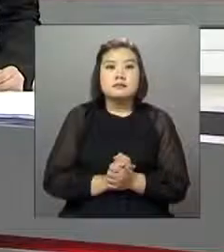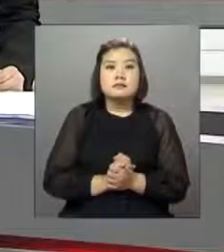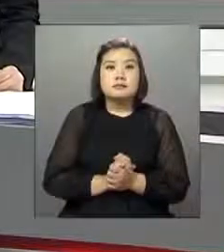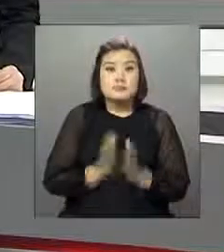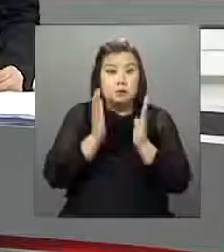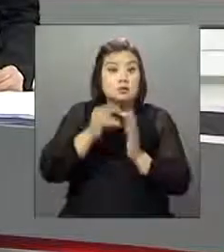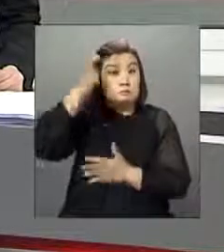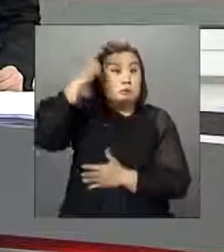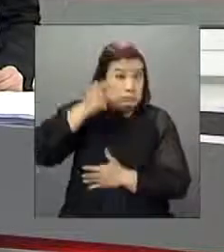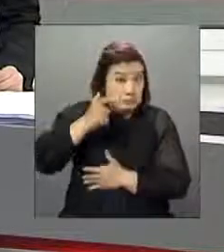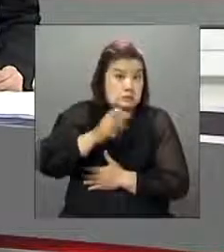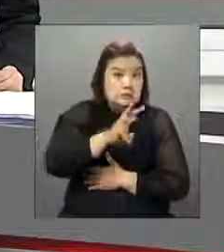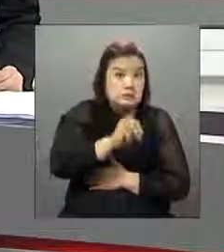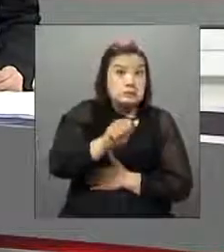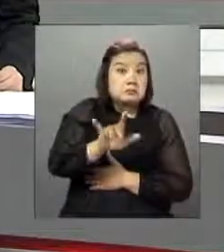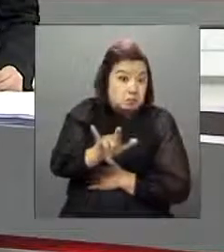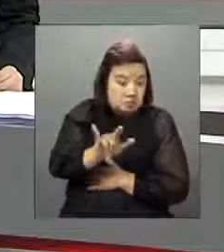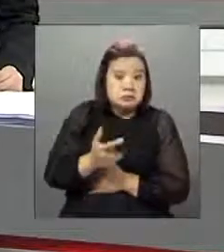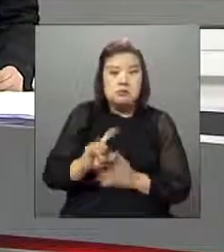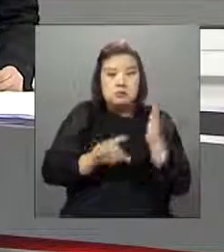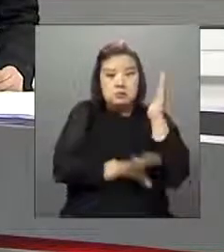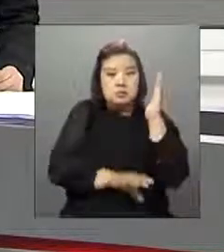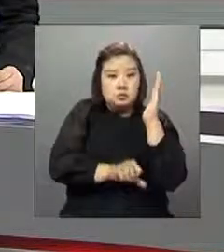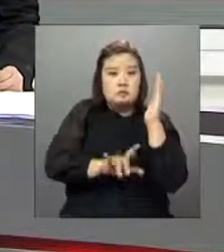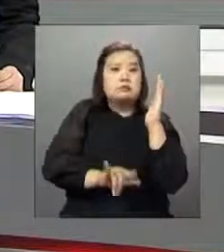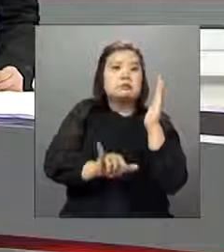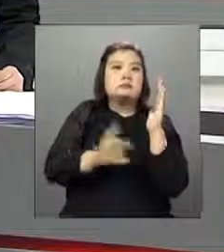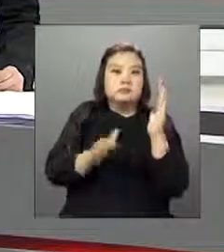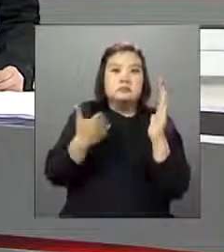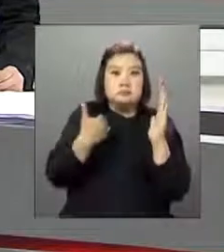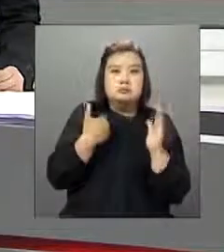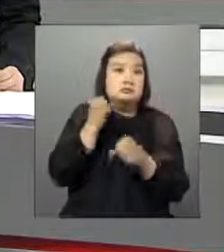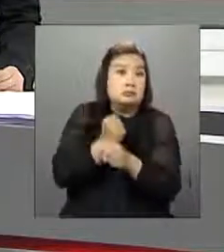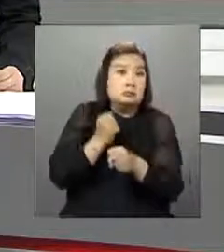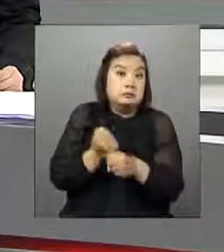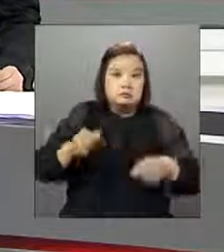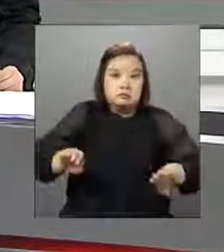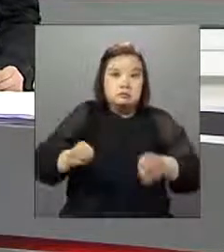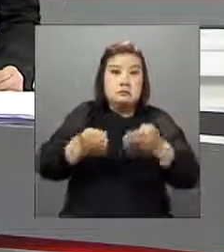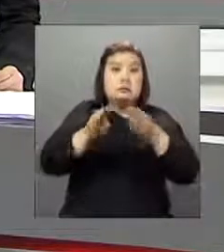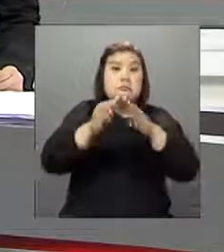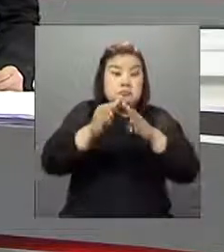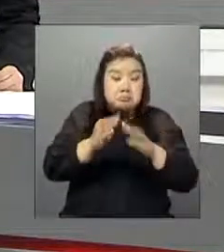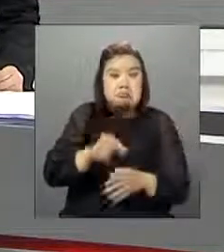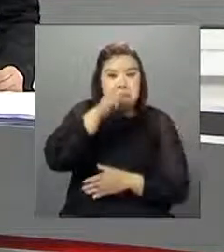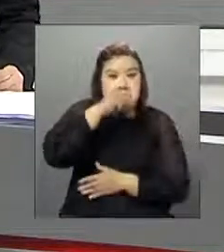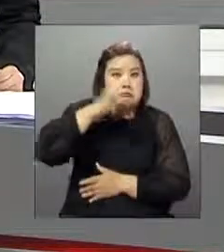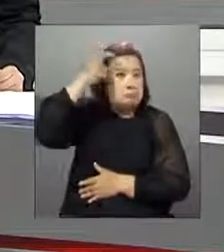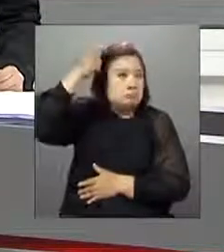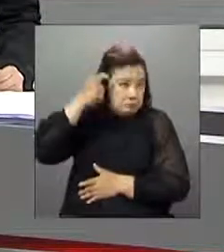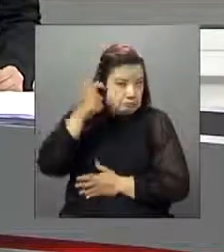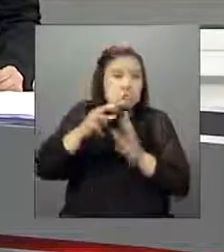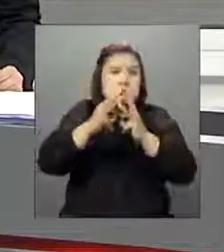แรงงานชาวเมียนมาและชาวคลองแหอำเภอหาดใหญ่จังหวัดสงขลาร่วมกันสร้างเจดีย์ชเวดากองจำลองไทยเมียนมาที่วัดคลองแหค่ะโด